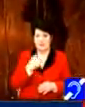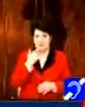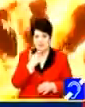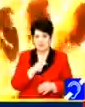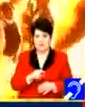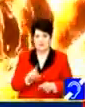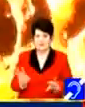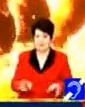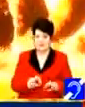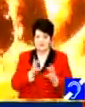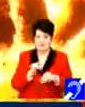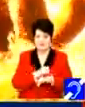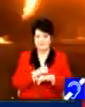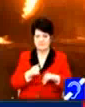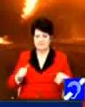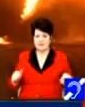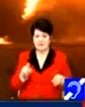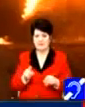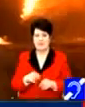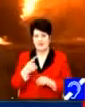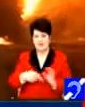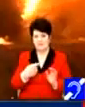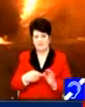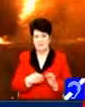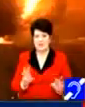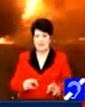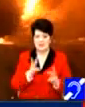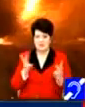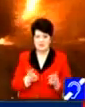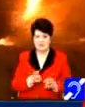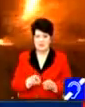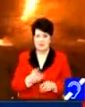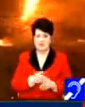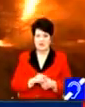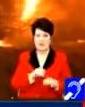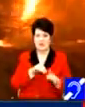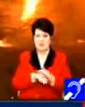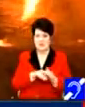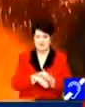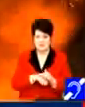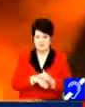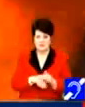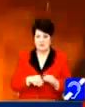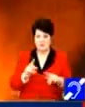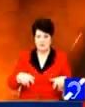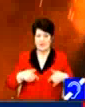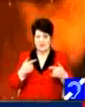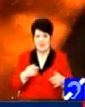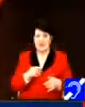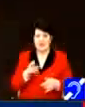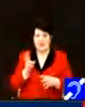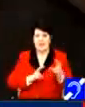și flăcările s-au extins rapid la cauciucuri. Au constatat că incendiul s-a propagat la un depozit de anvelope industriale